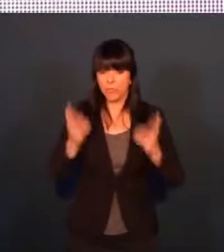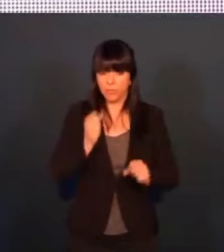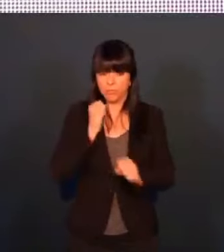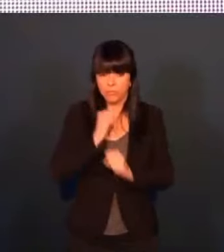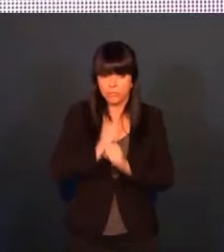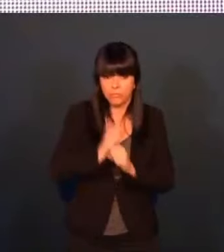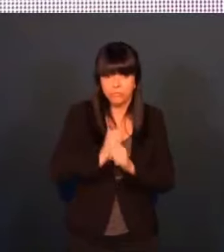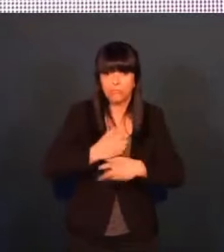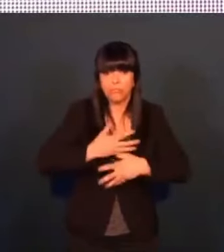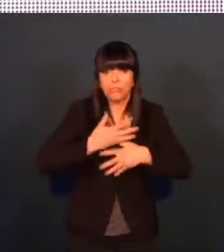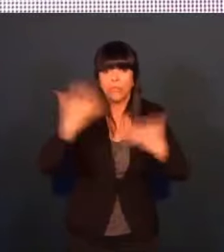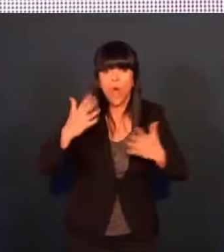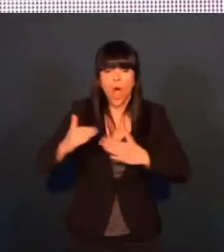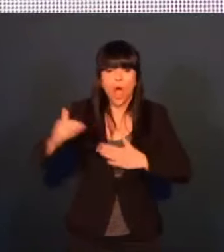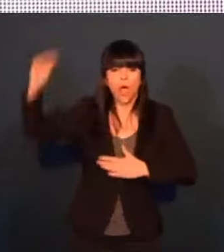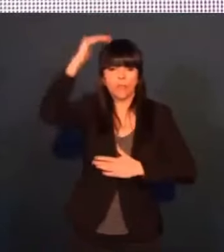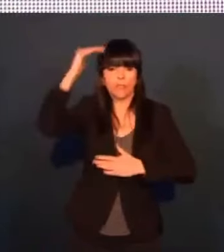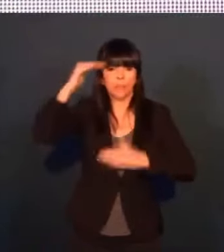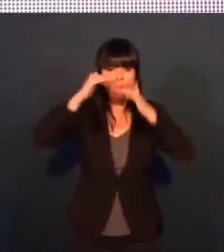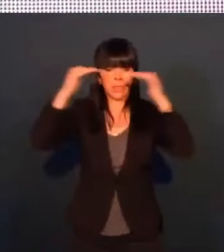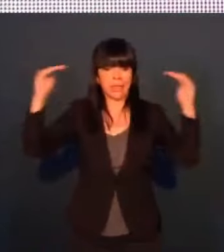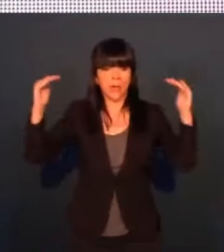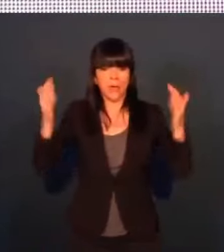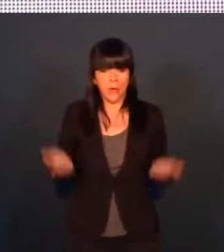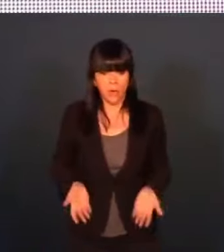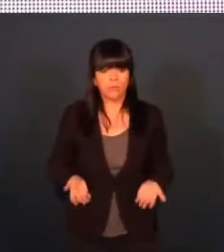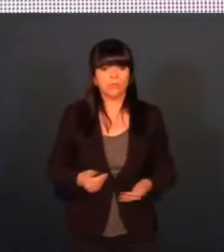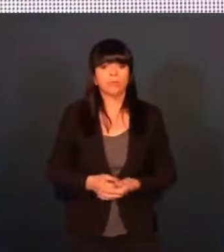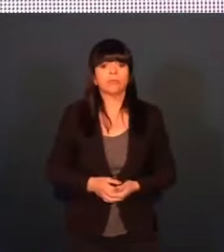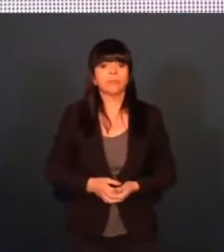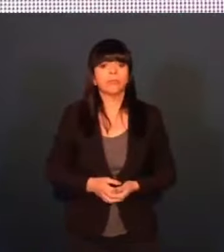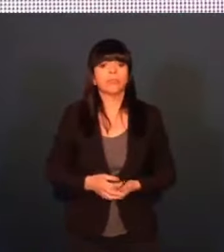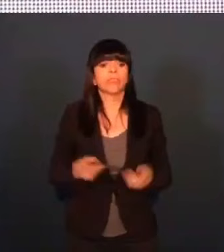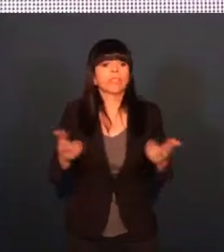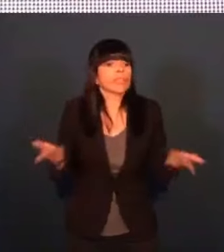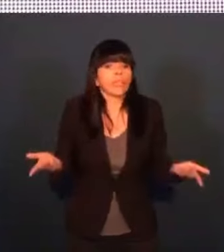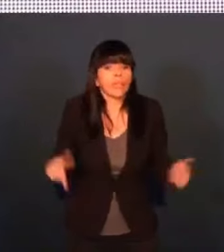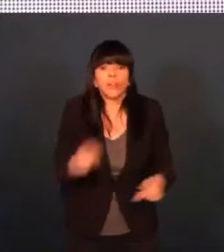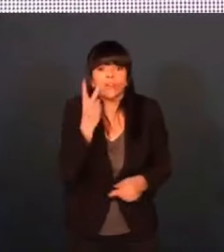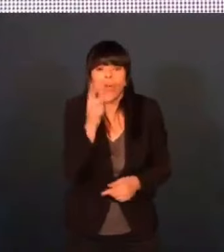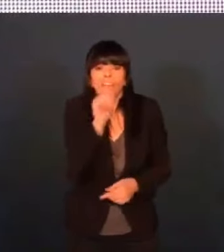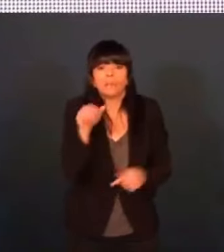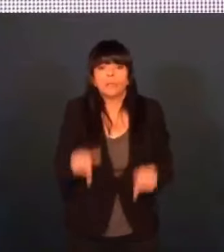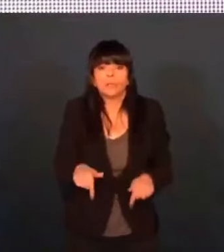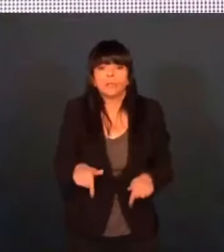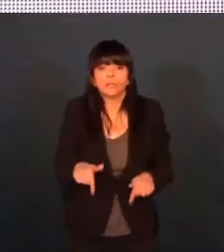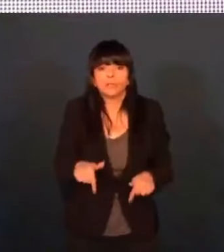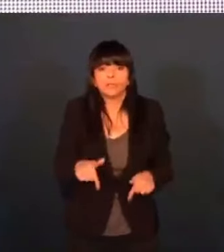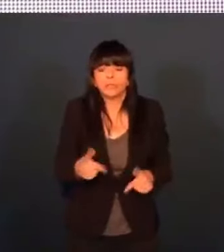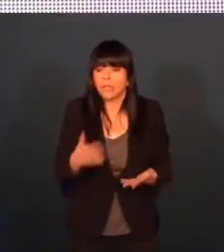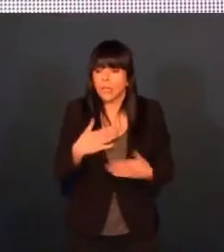работеше и работеше на много високи обороти. И тук идвам до втория въпрос. Струваше ли